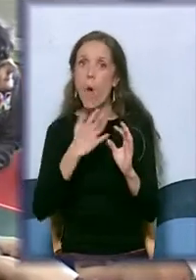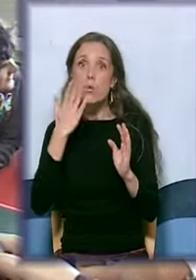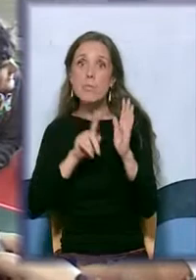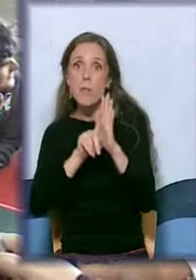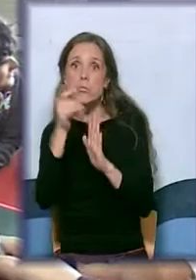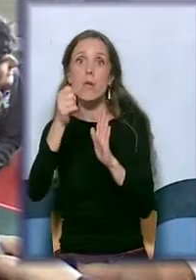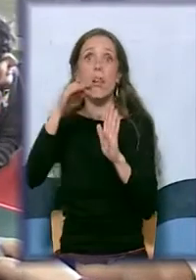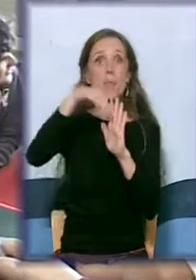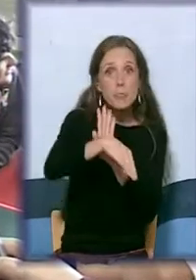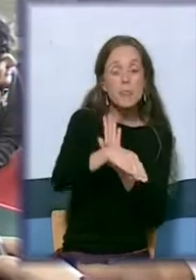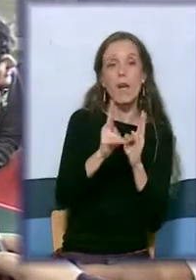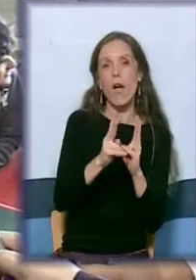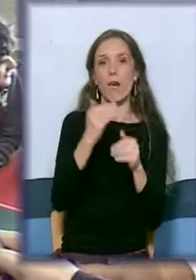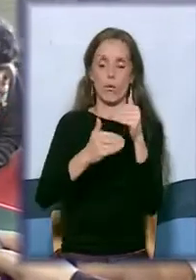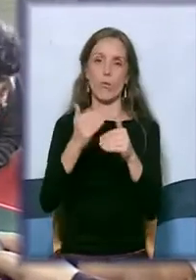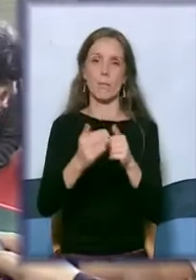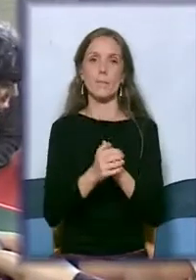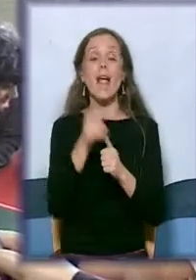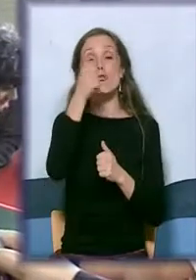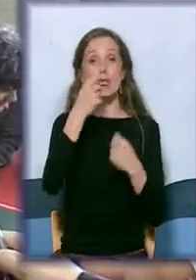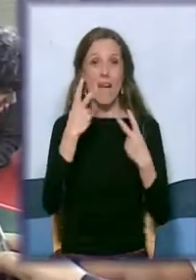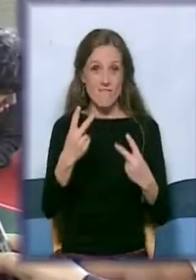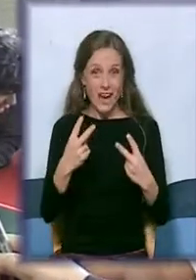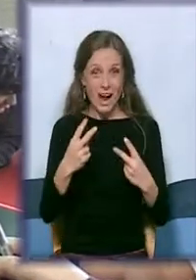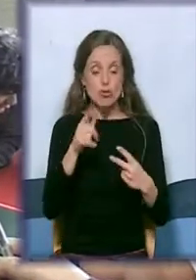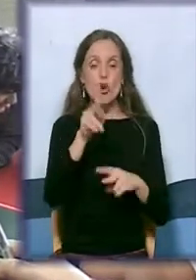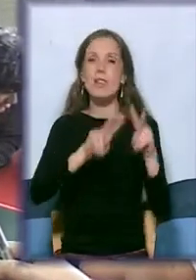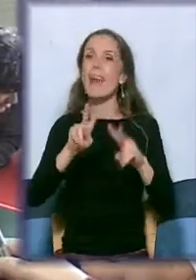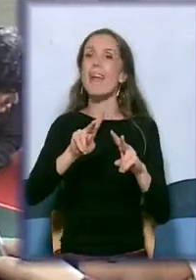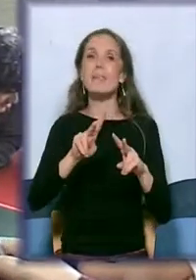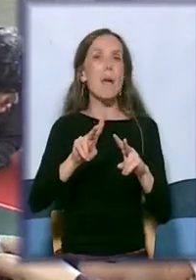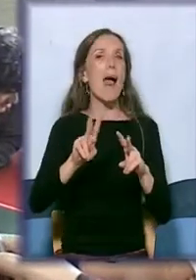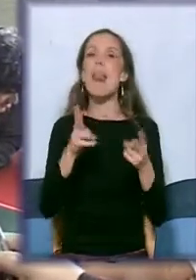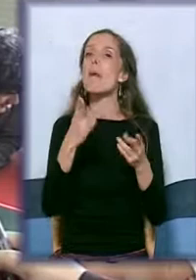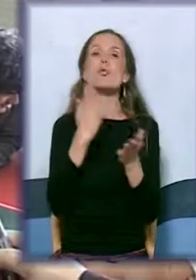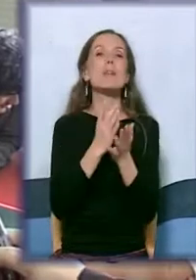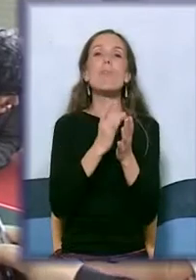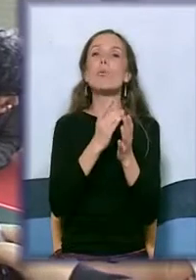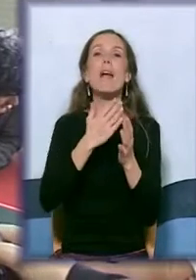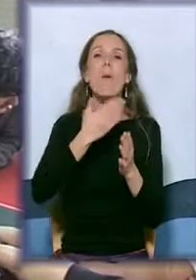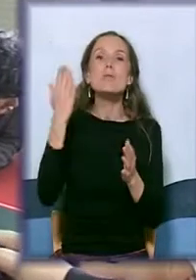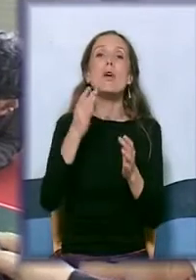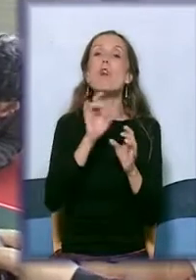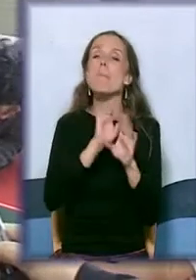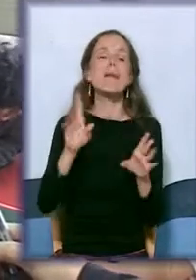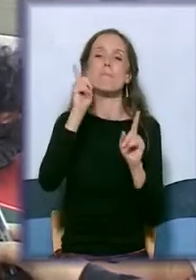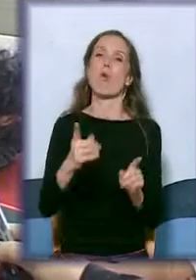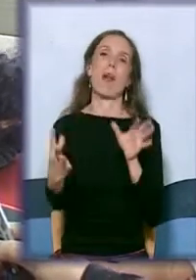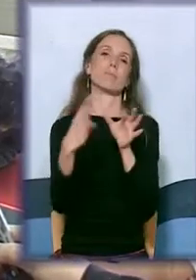Ono što je bitno, to je da sam tretman ne bi bio toliko uspešan, da ne postoji saradnja koja je neophodna, saradnja sa